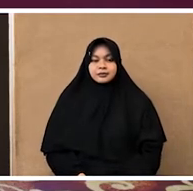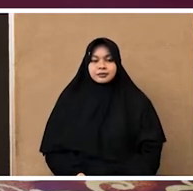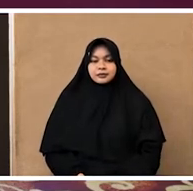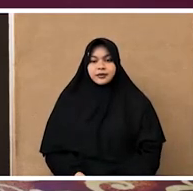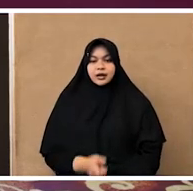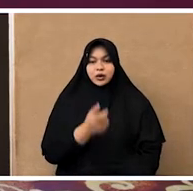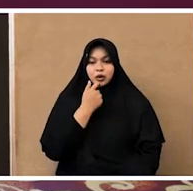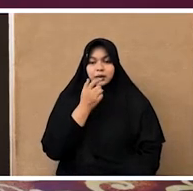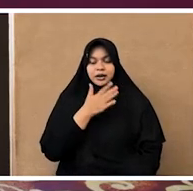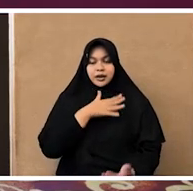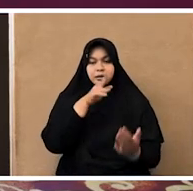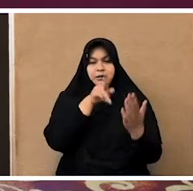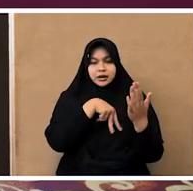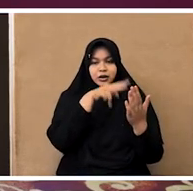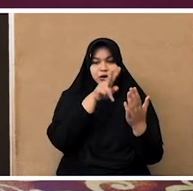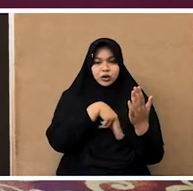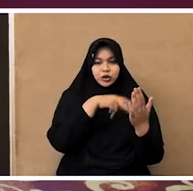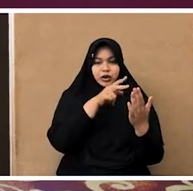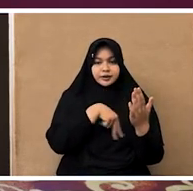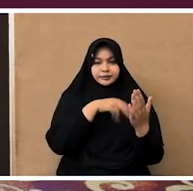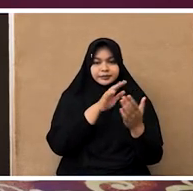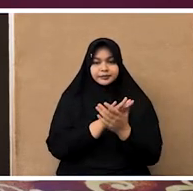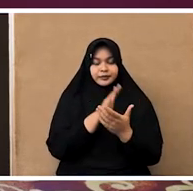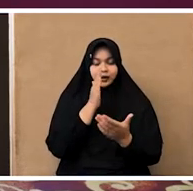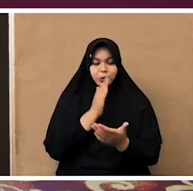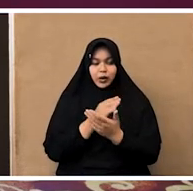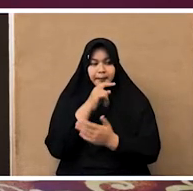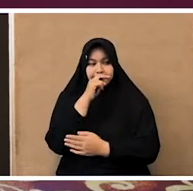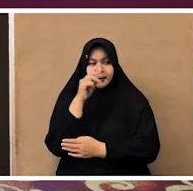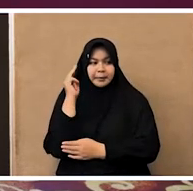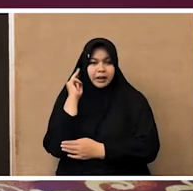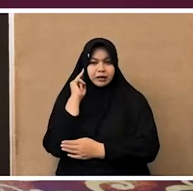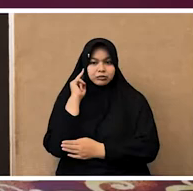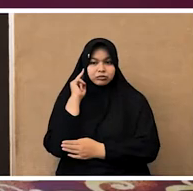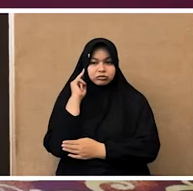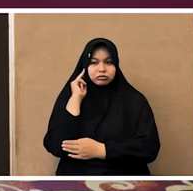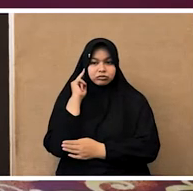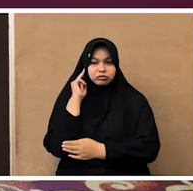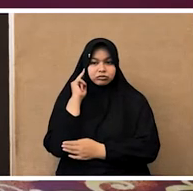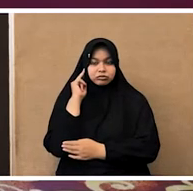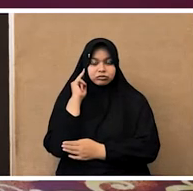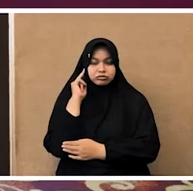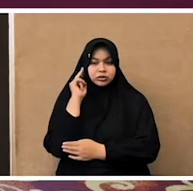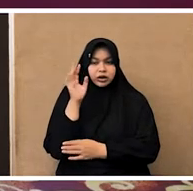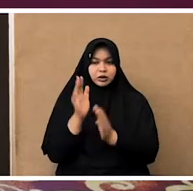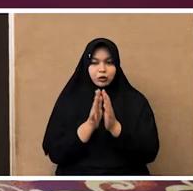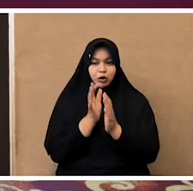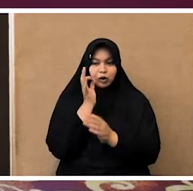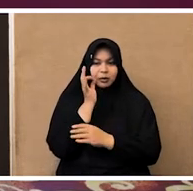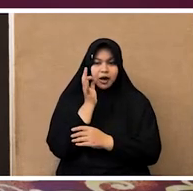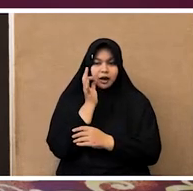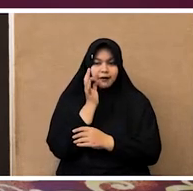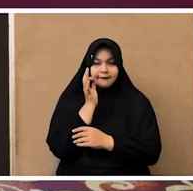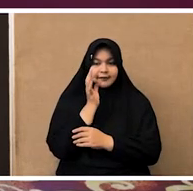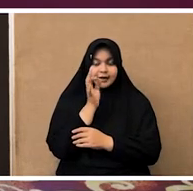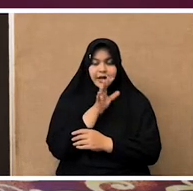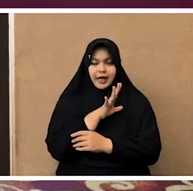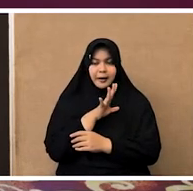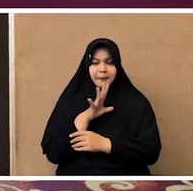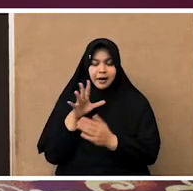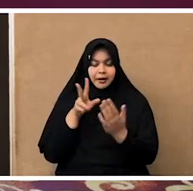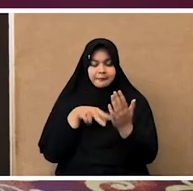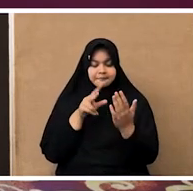cuma saya bacakan ya ini di amar putusannya bapak ibu Mohon maaf ini agak-agak